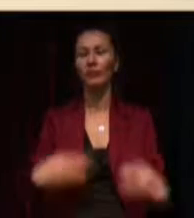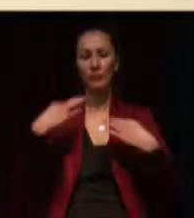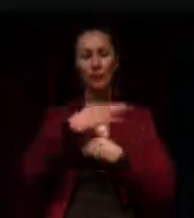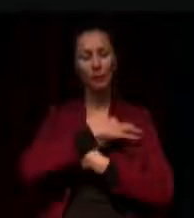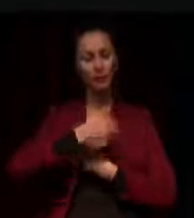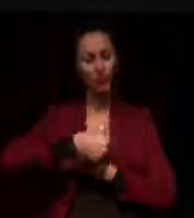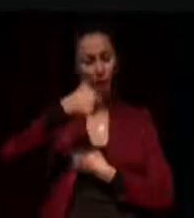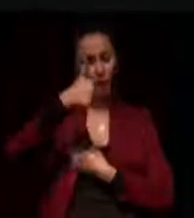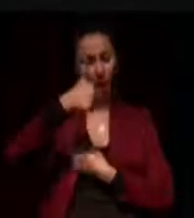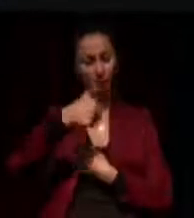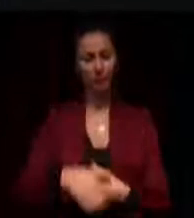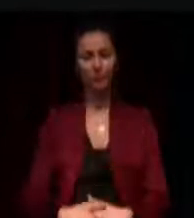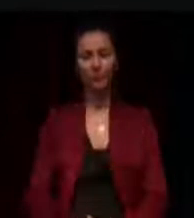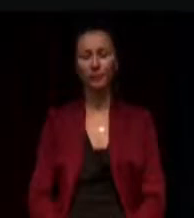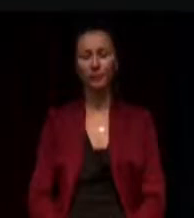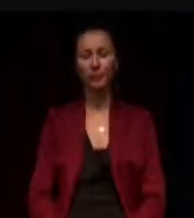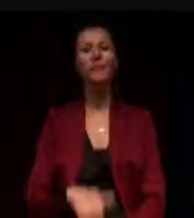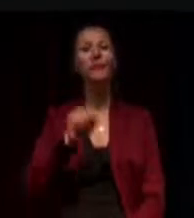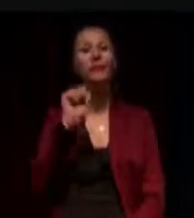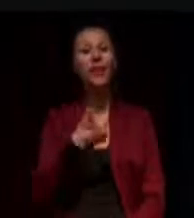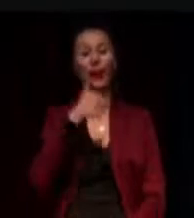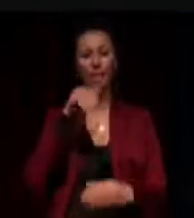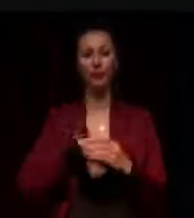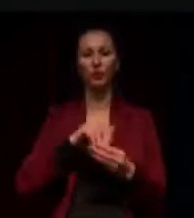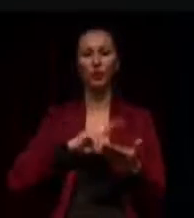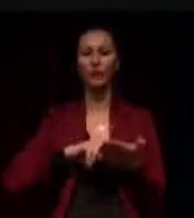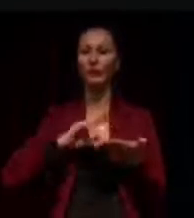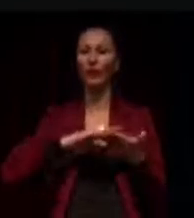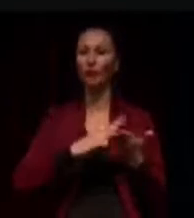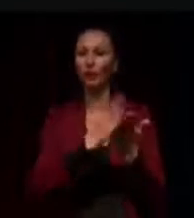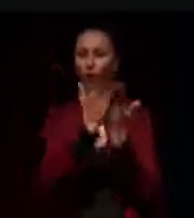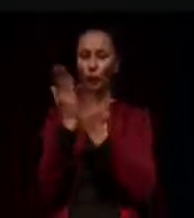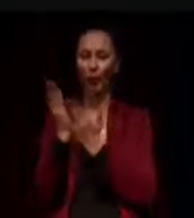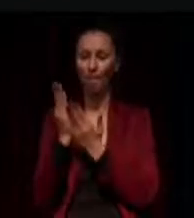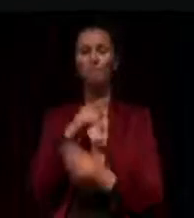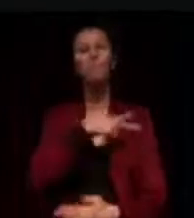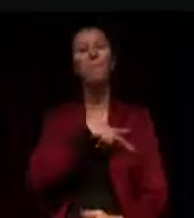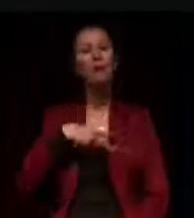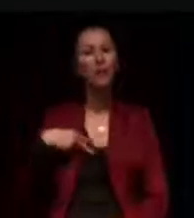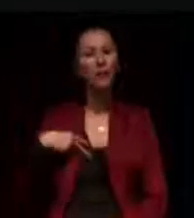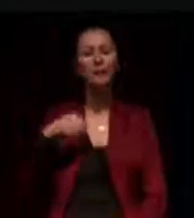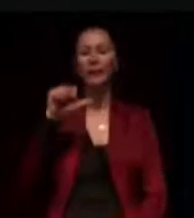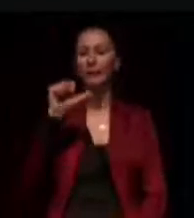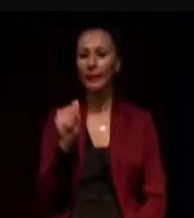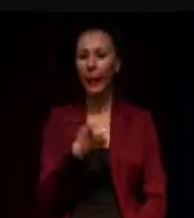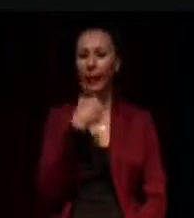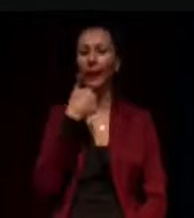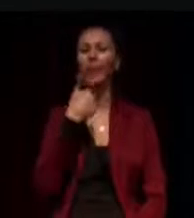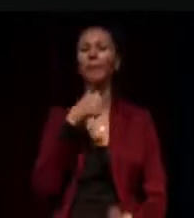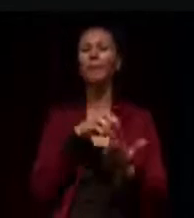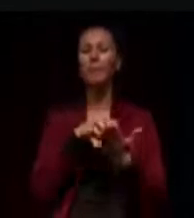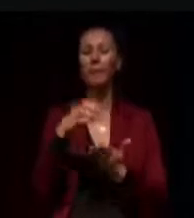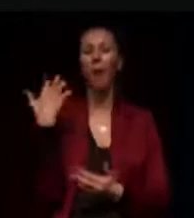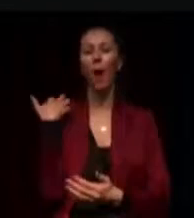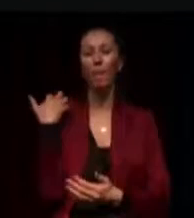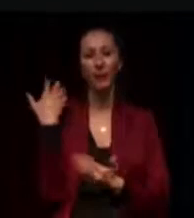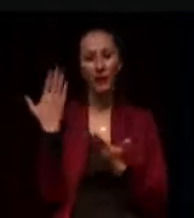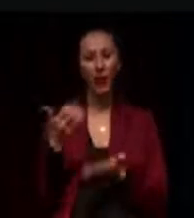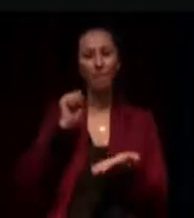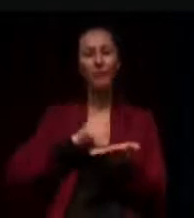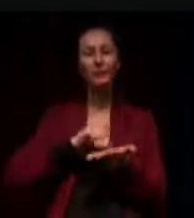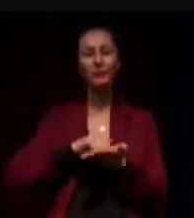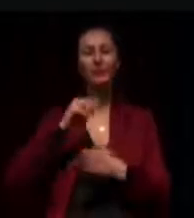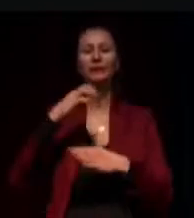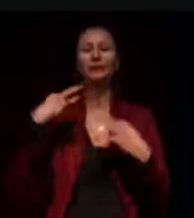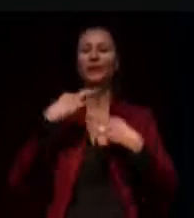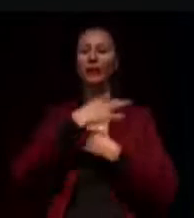Sayın Başkanım, değerli meclis üyesi arkadaşlarım, belediyemizin değerli birim amirleri, basınımızın